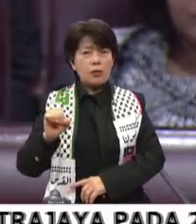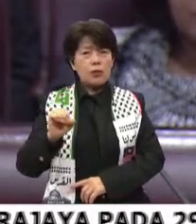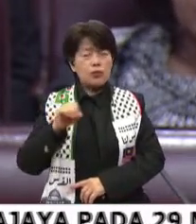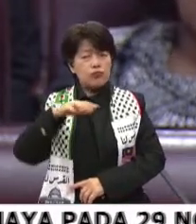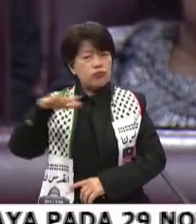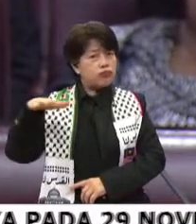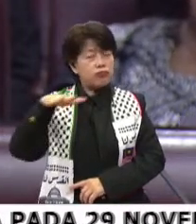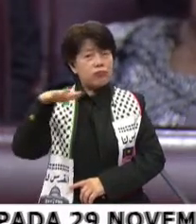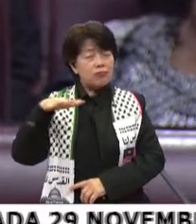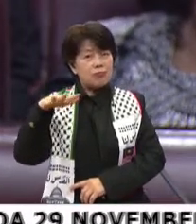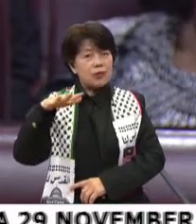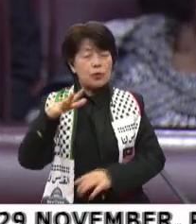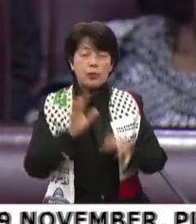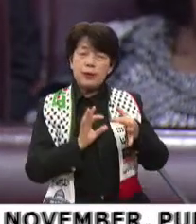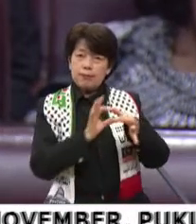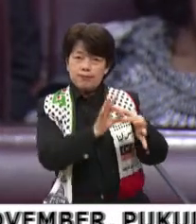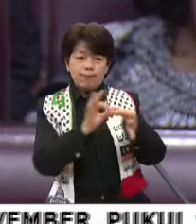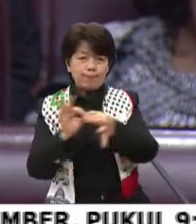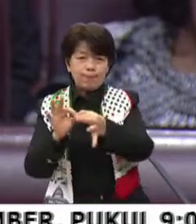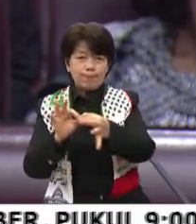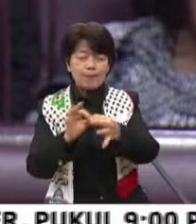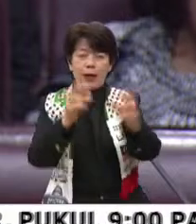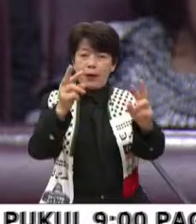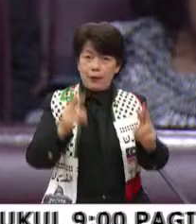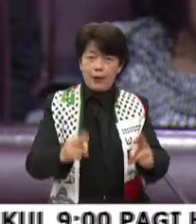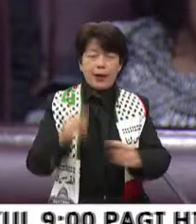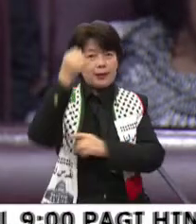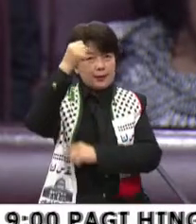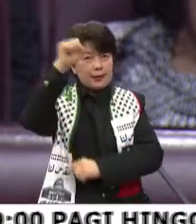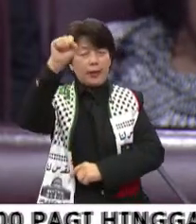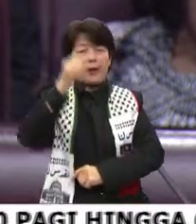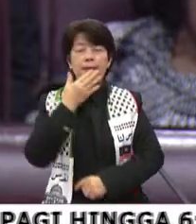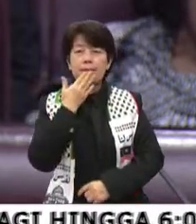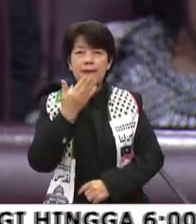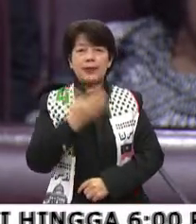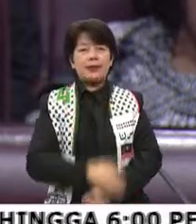dimiliki oleh penduduk Sabah Terima